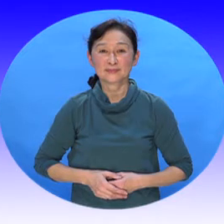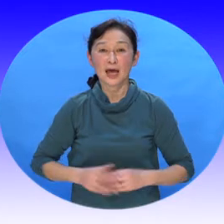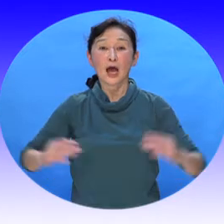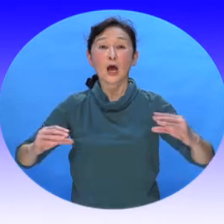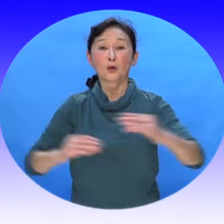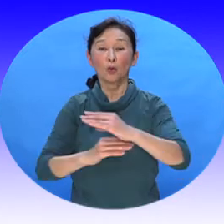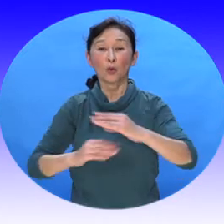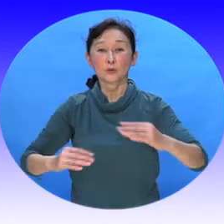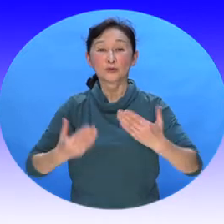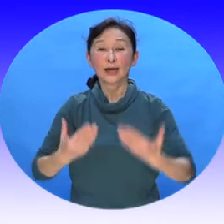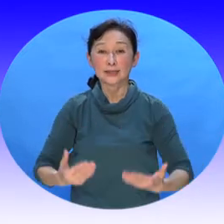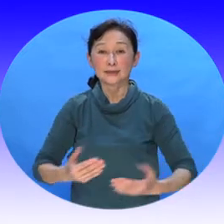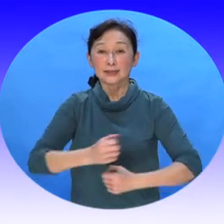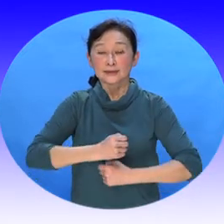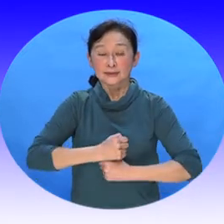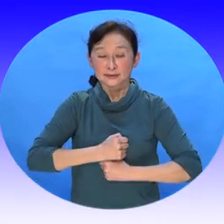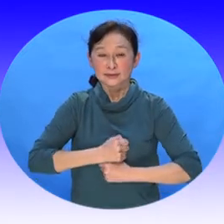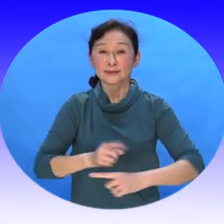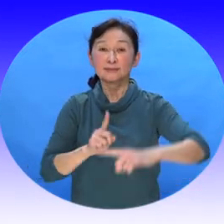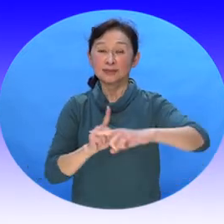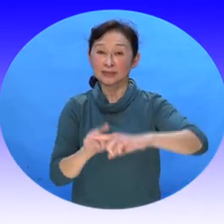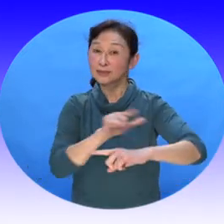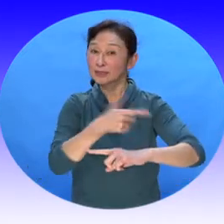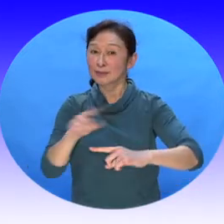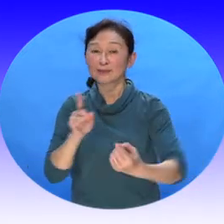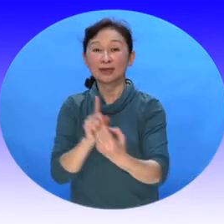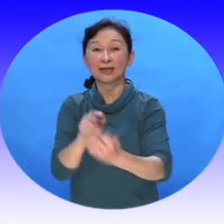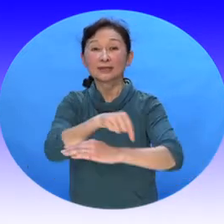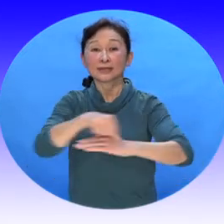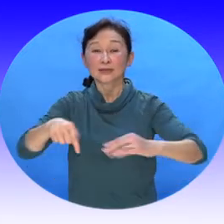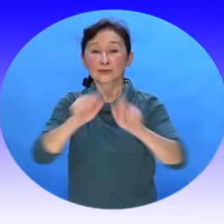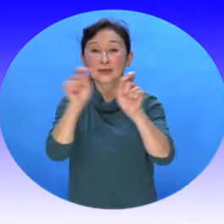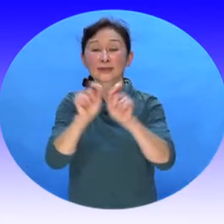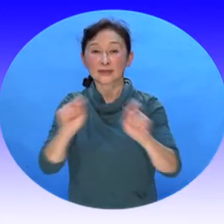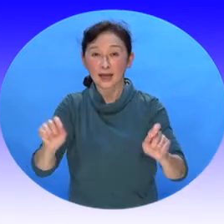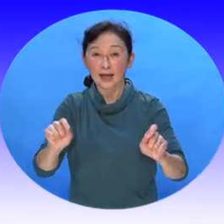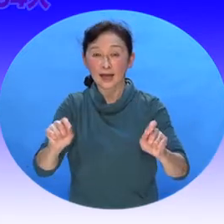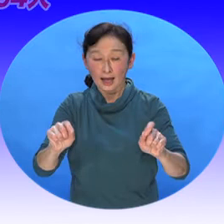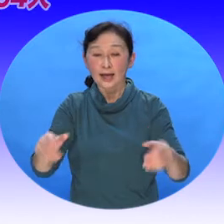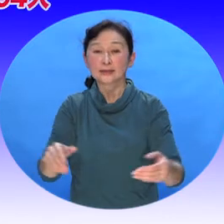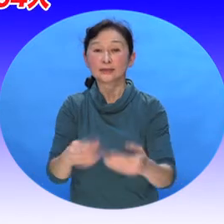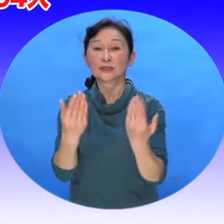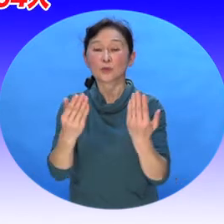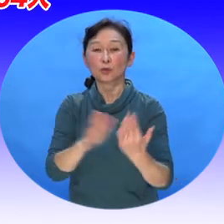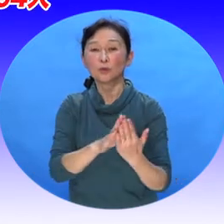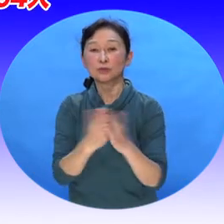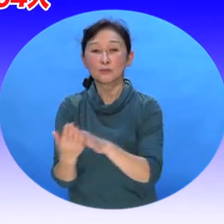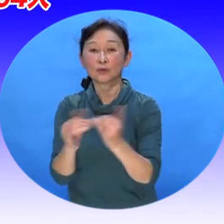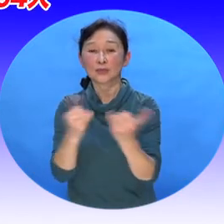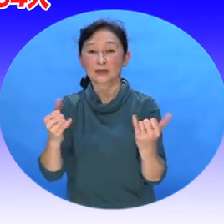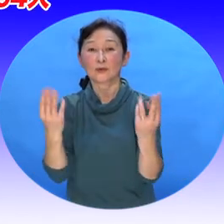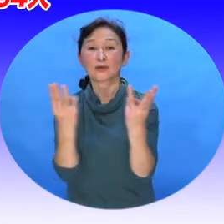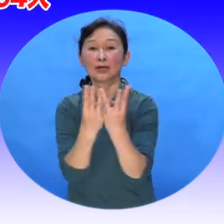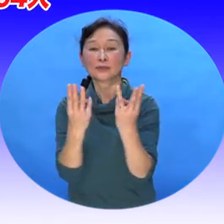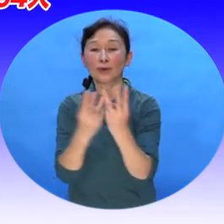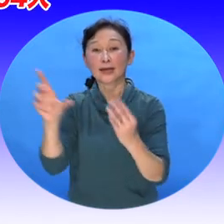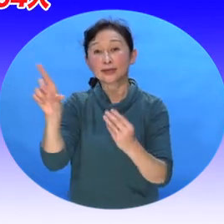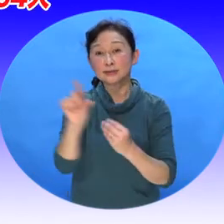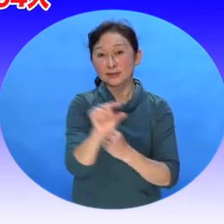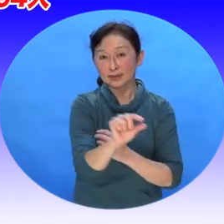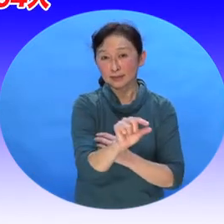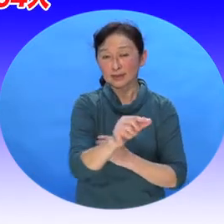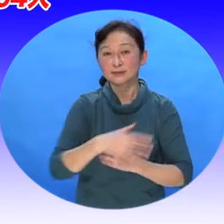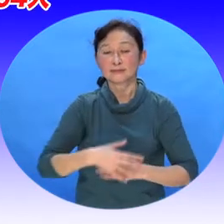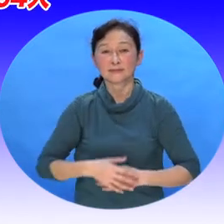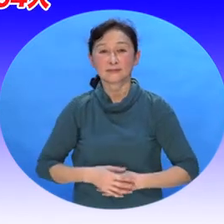交通安全への意識の高まりに加え、さまざまな対策により交通事故による死亡者の数は年々減り続